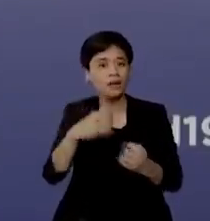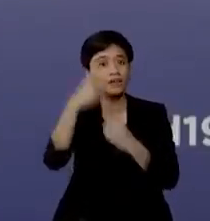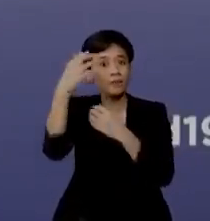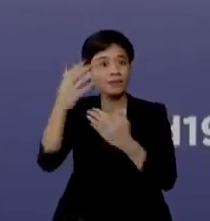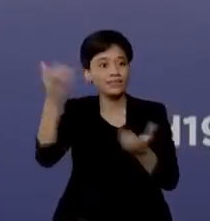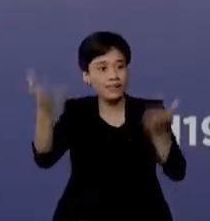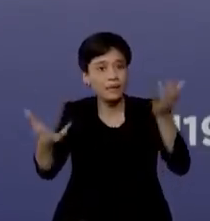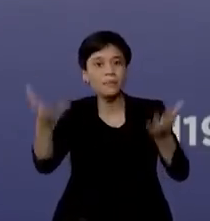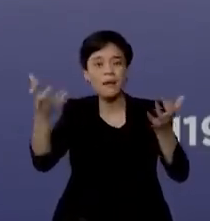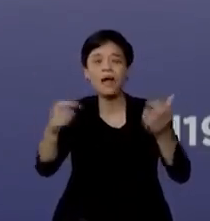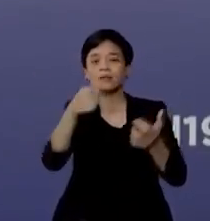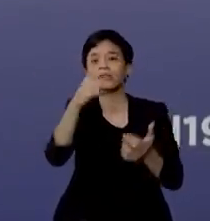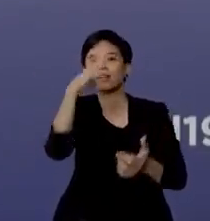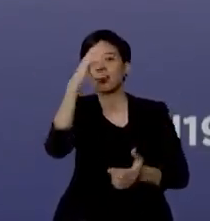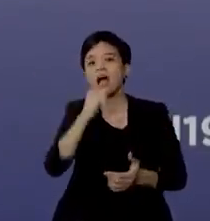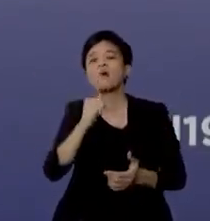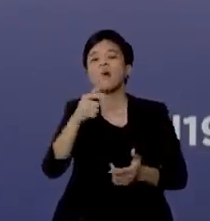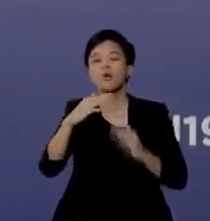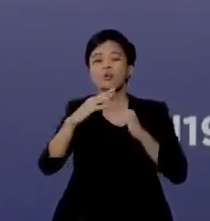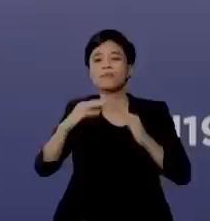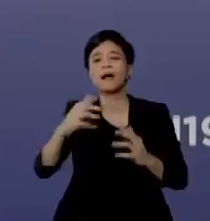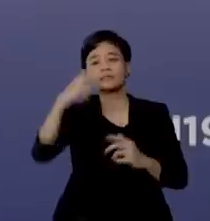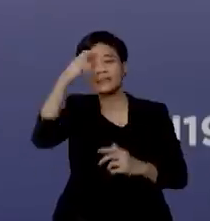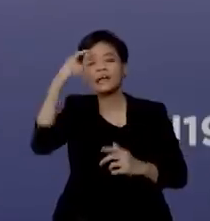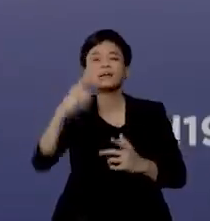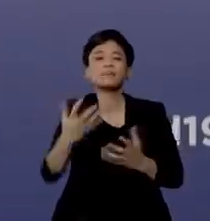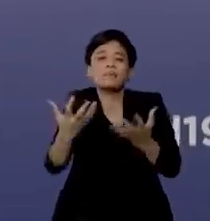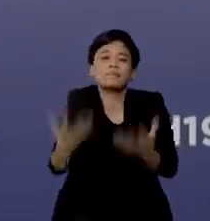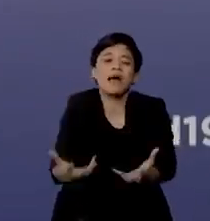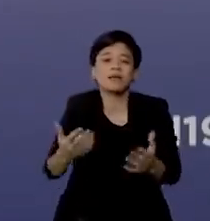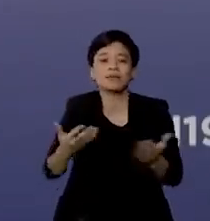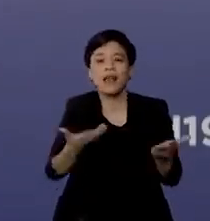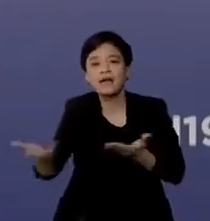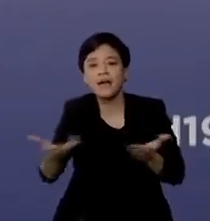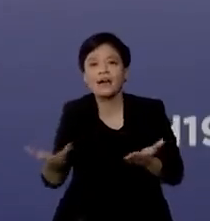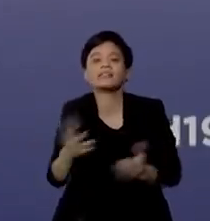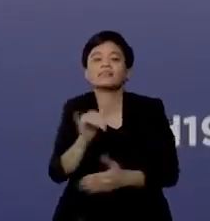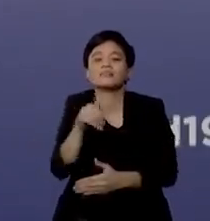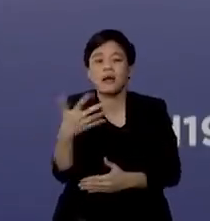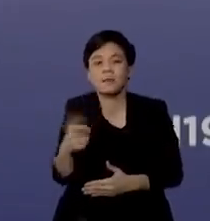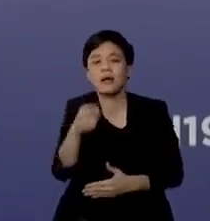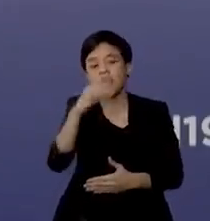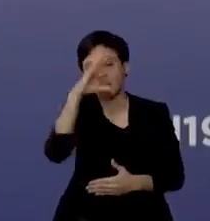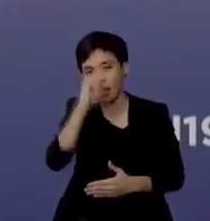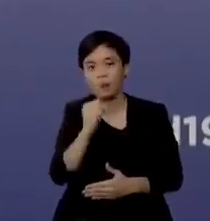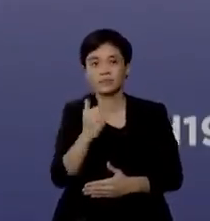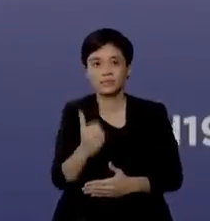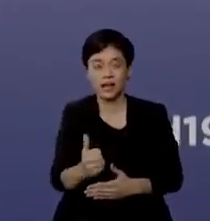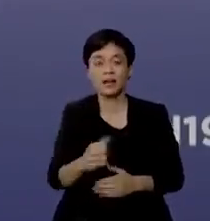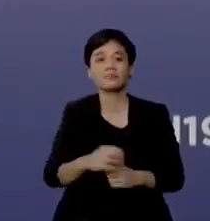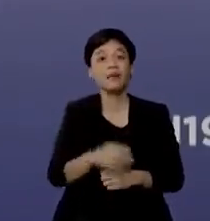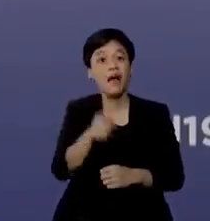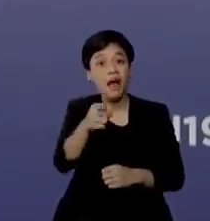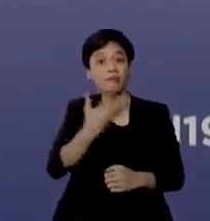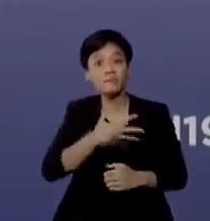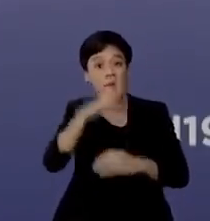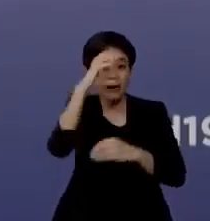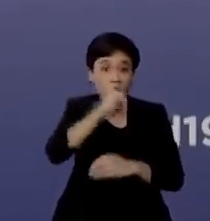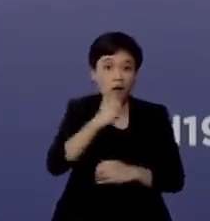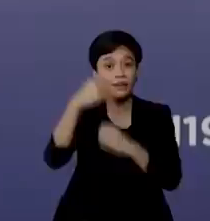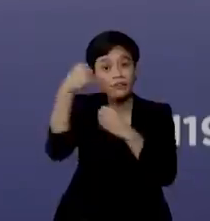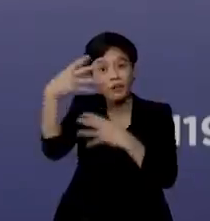yang sesungguhnya saudara ikuti perkembangan kofit 19 ini